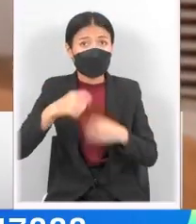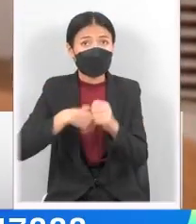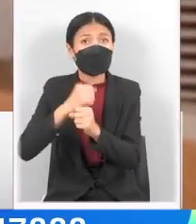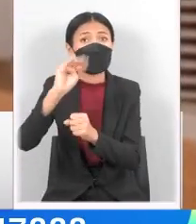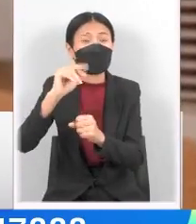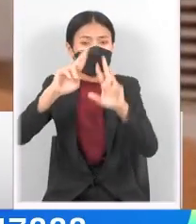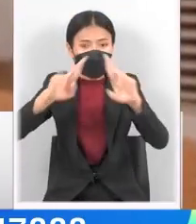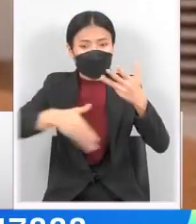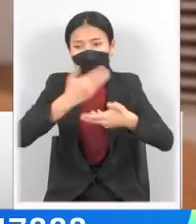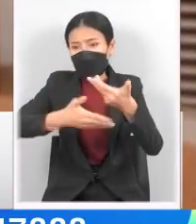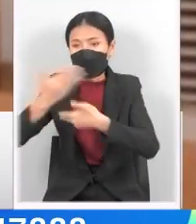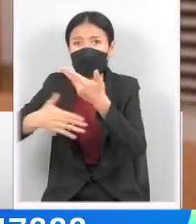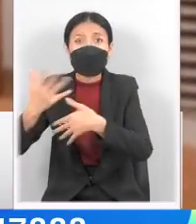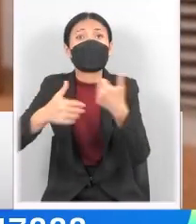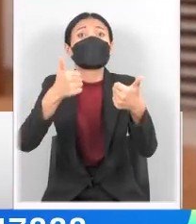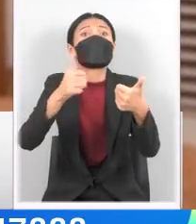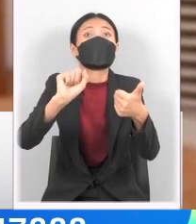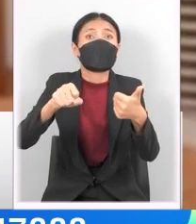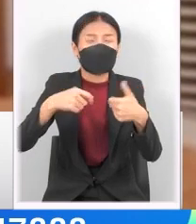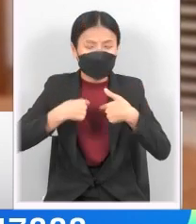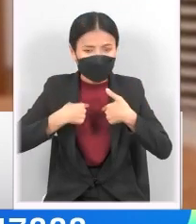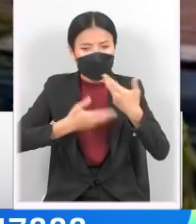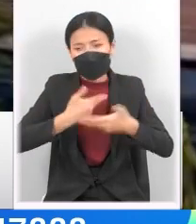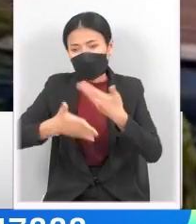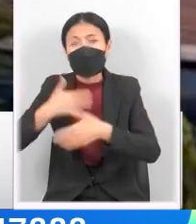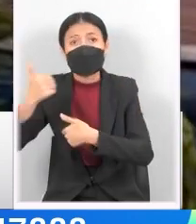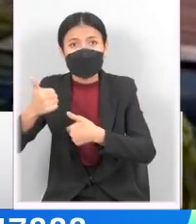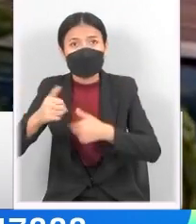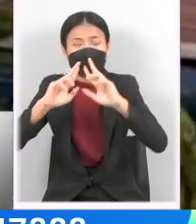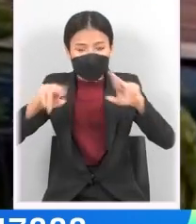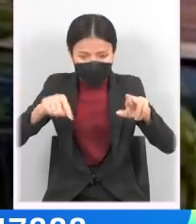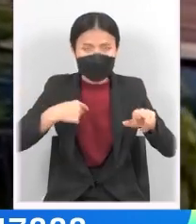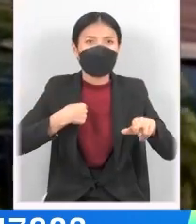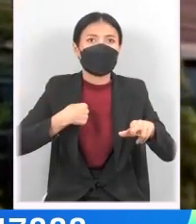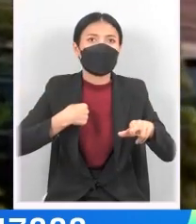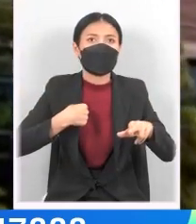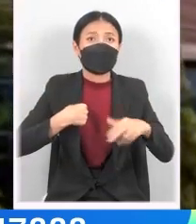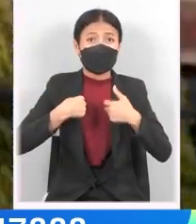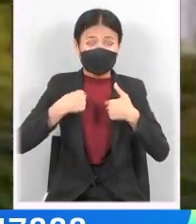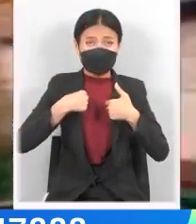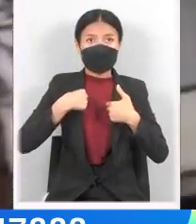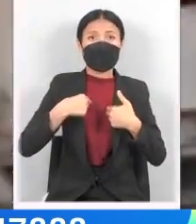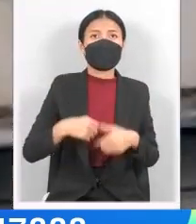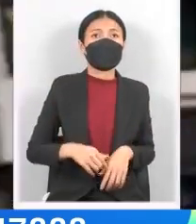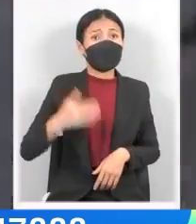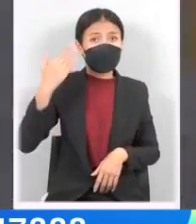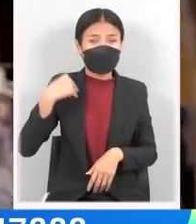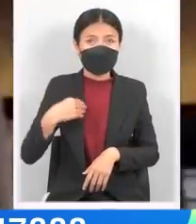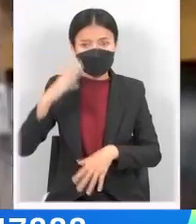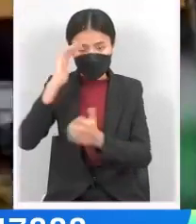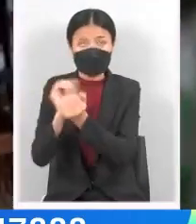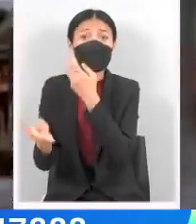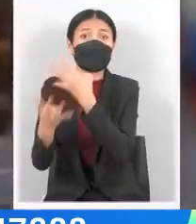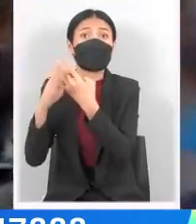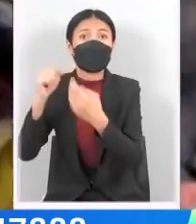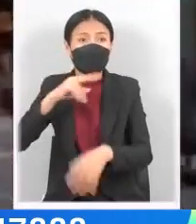านคาเฟ่ขี้คุกเขียนรูปเนี่ยนะฮะเขานำมาโพสต์ลง Facebook แล้วก็ร้องเรียนผู้สื่อข่าวครับบอกว่าหลังจากตัวเองเนี่ยออกจากเรือนจำก็มาหาบ้านเช่าอยู่จนเ